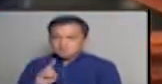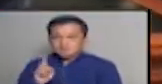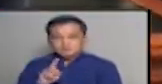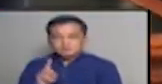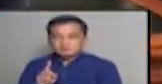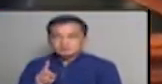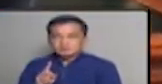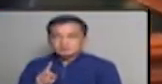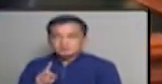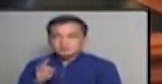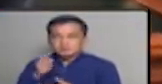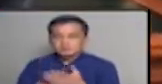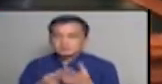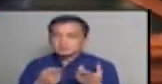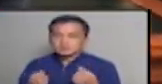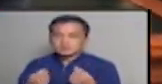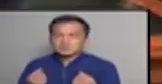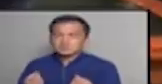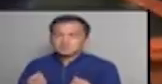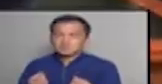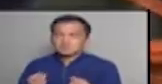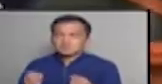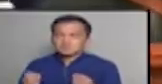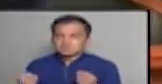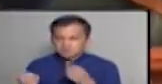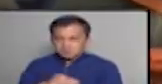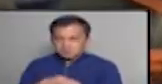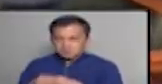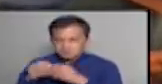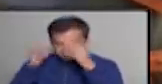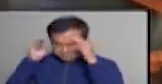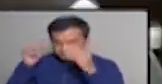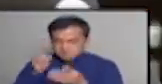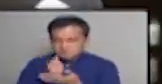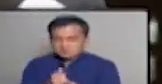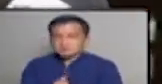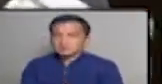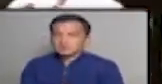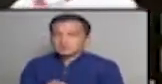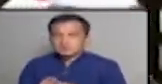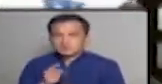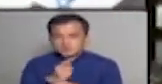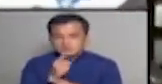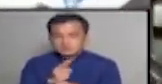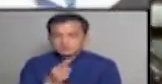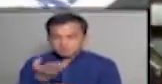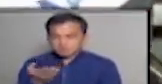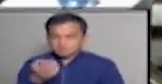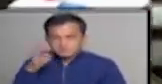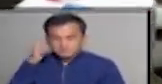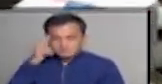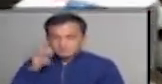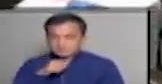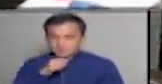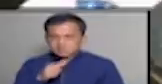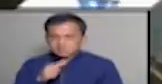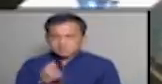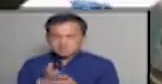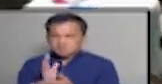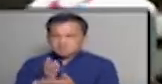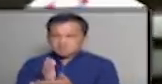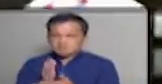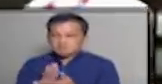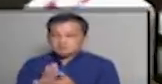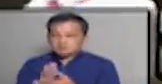yung ginagawa ng Office of the Mayor para matulungan siya. Pero tama ka, Rafi, hindi naman talaga basta-basta